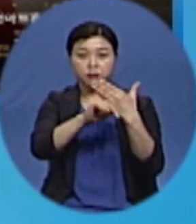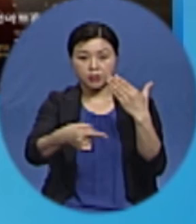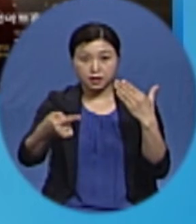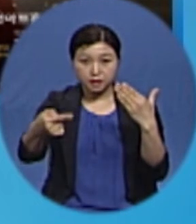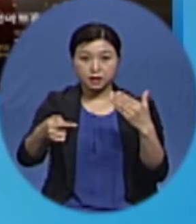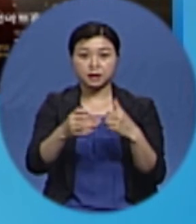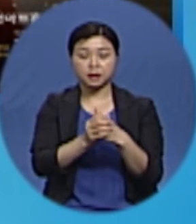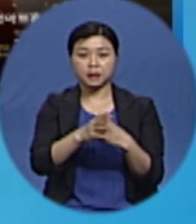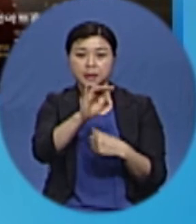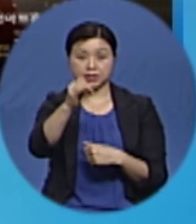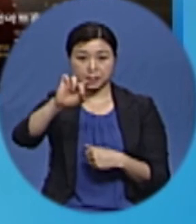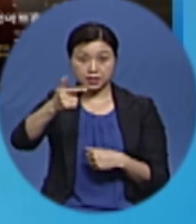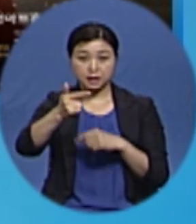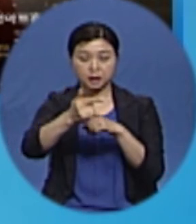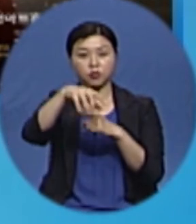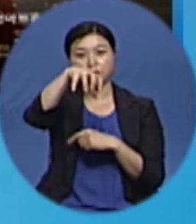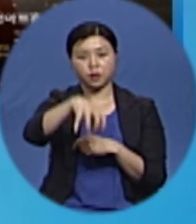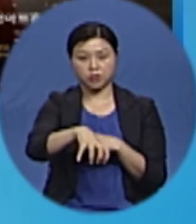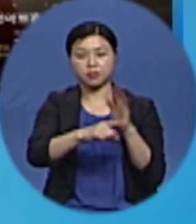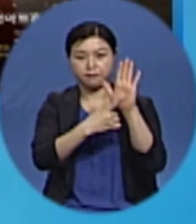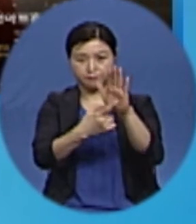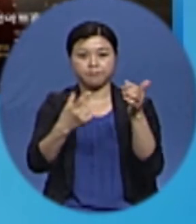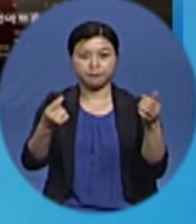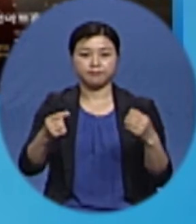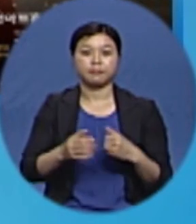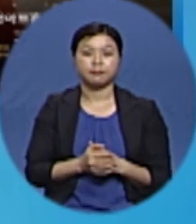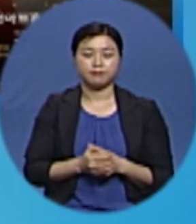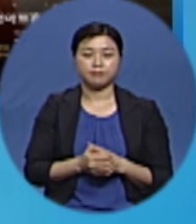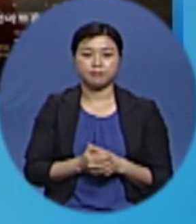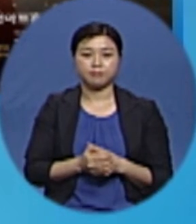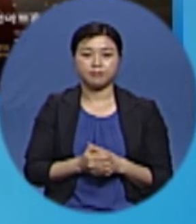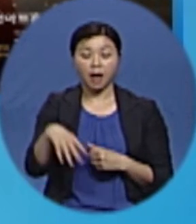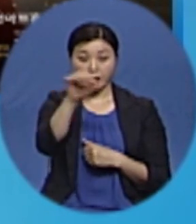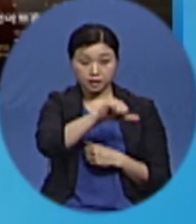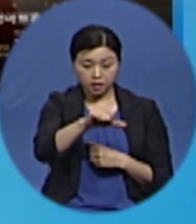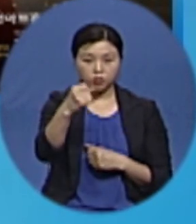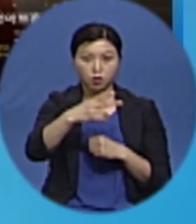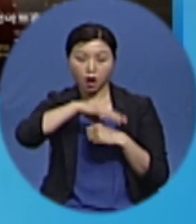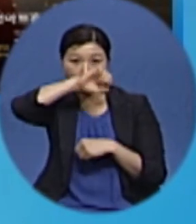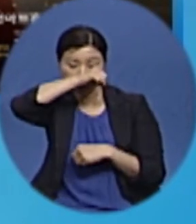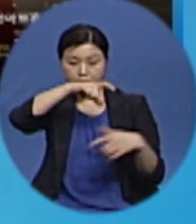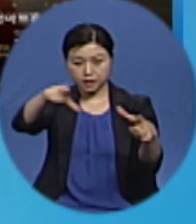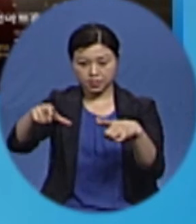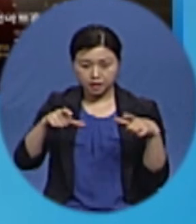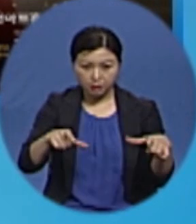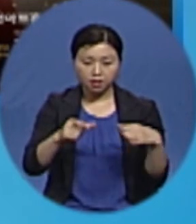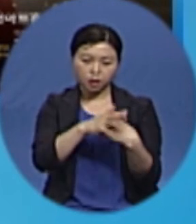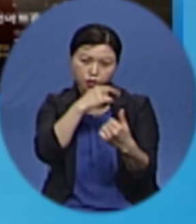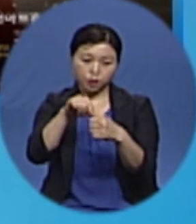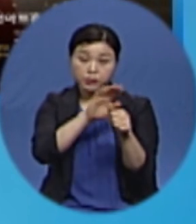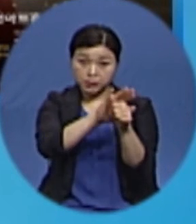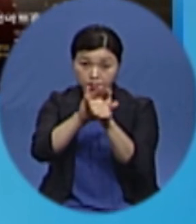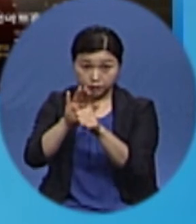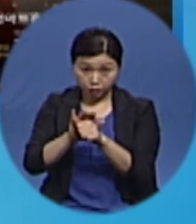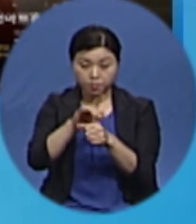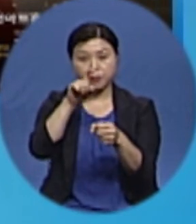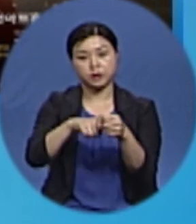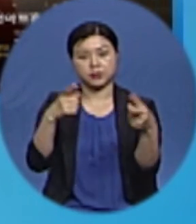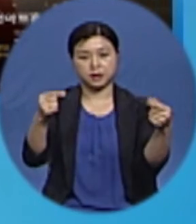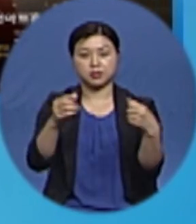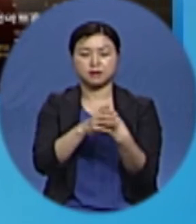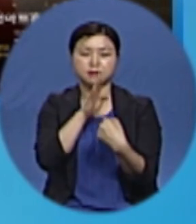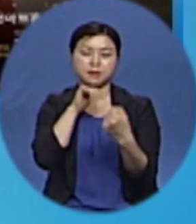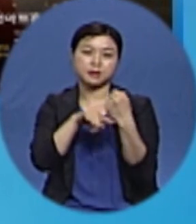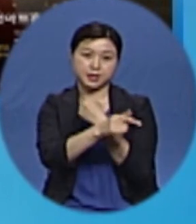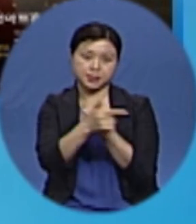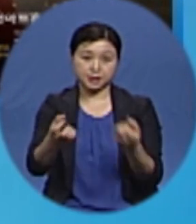이천 아트홀 대공연장에서 열립니다. 아시아와 아프리카 아이들의 교육을 지원하는 자리로 더욱